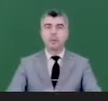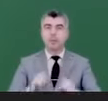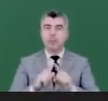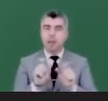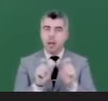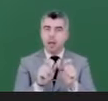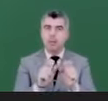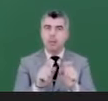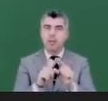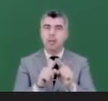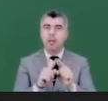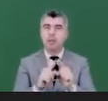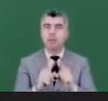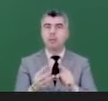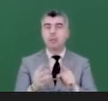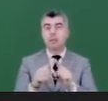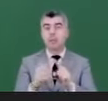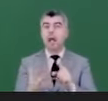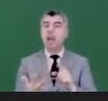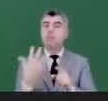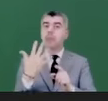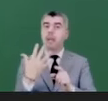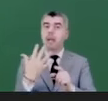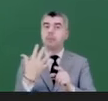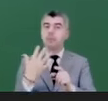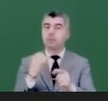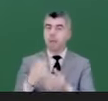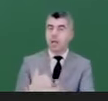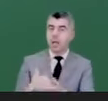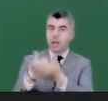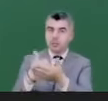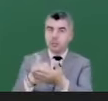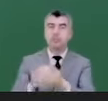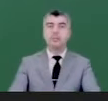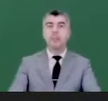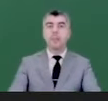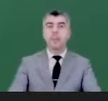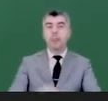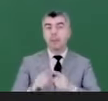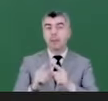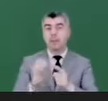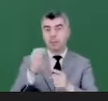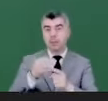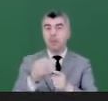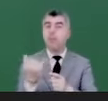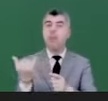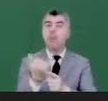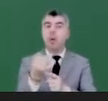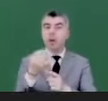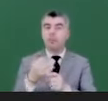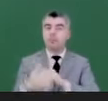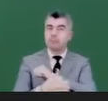ديال التحمل العائلي من 360 درهم الى 500 درهم بمعنى مني كرفع هذ الكلفه ديال التحمل تن عفوها هي